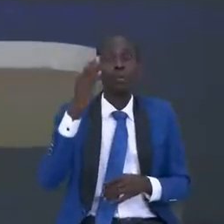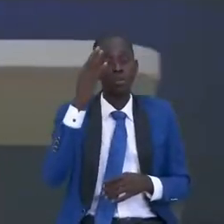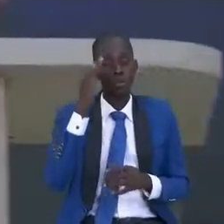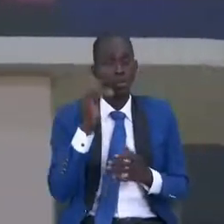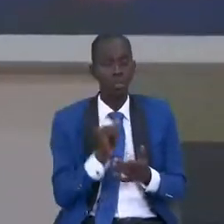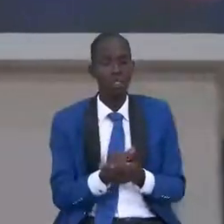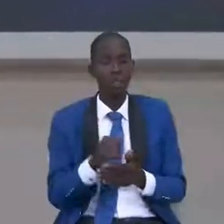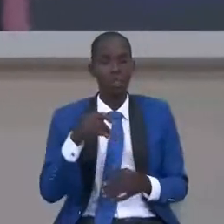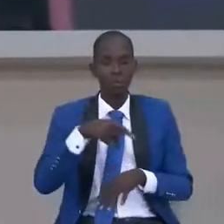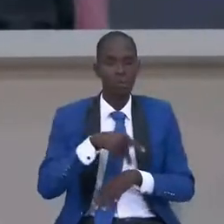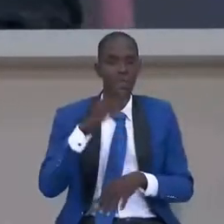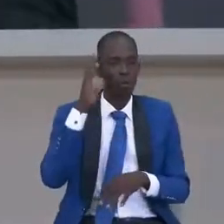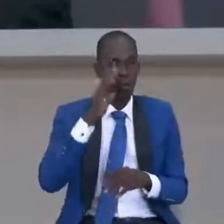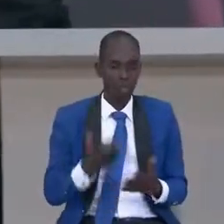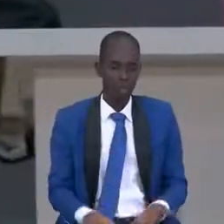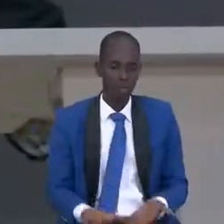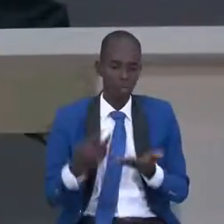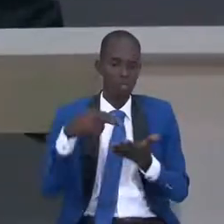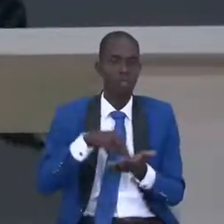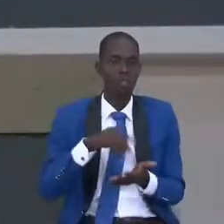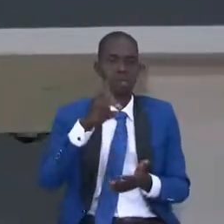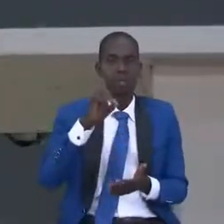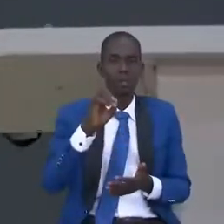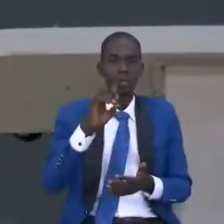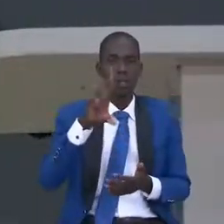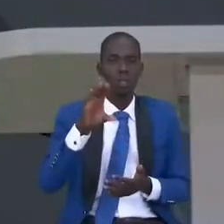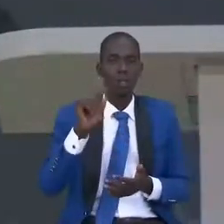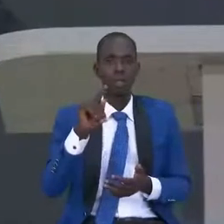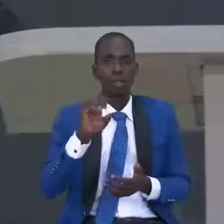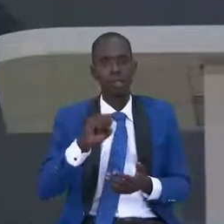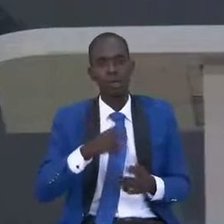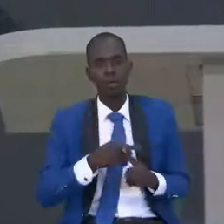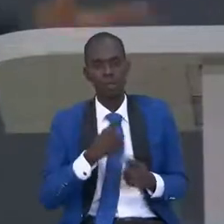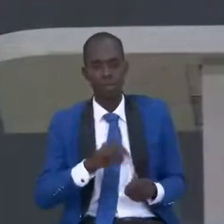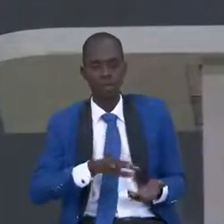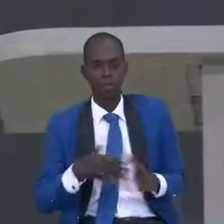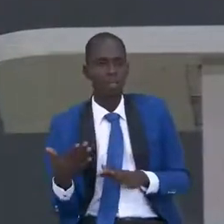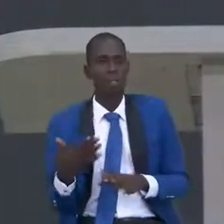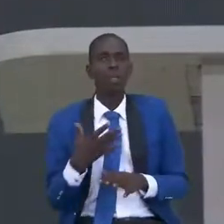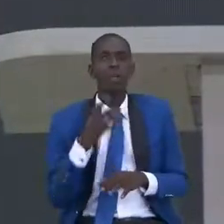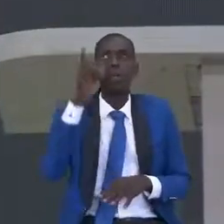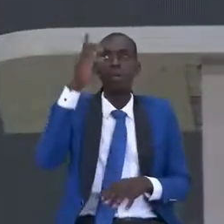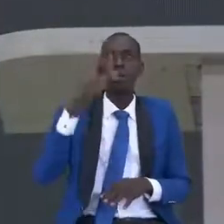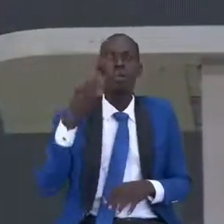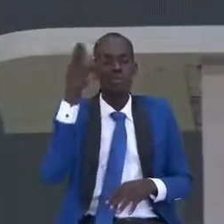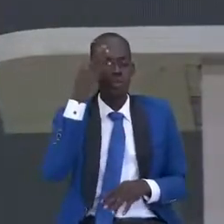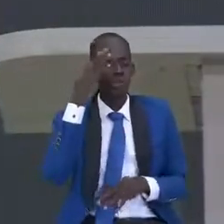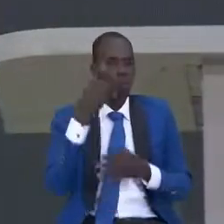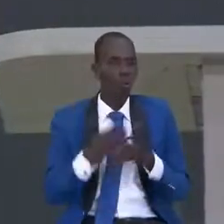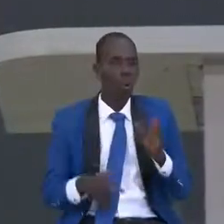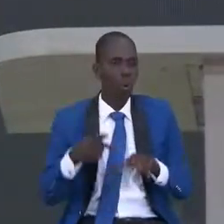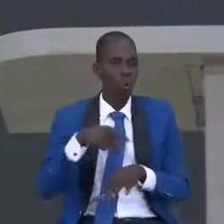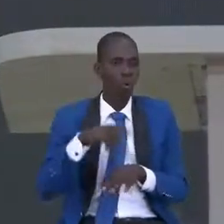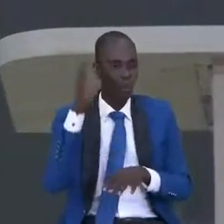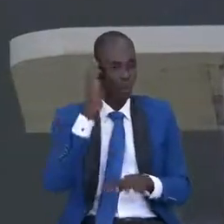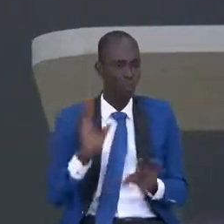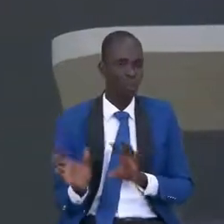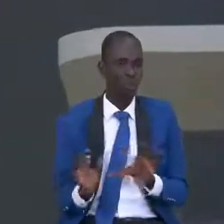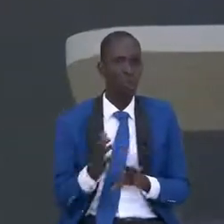de la mort. Que ce que Christ a fait, cet homme Pierre allait faire. Et le